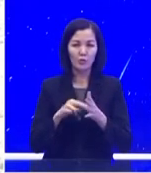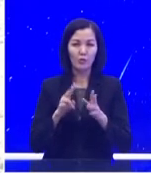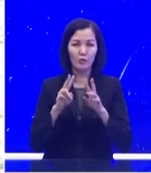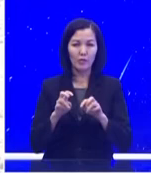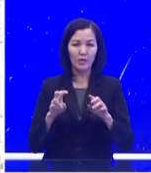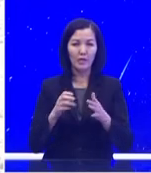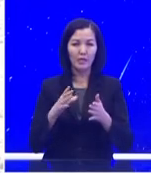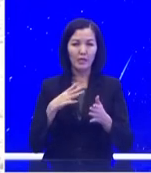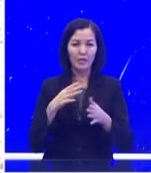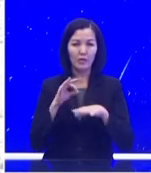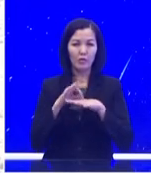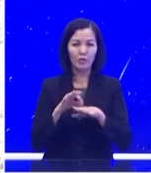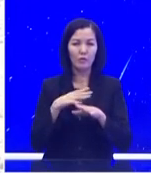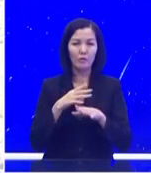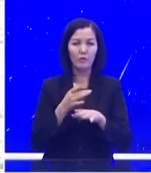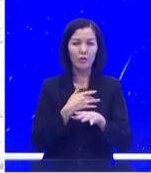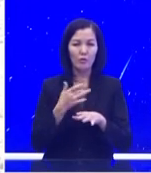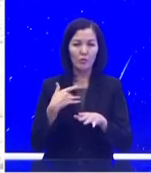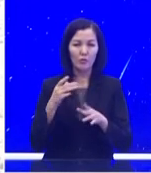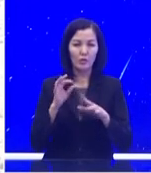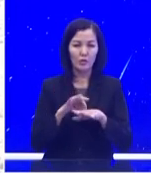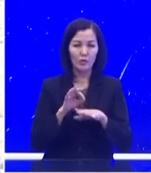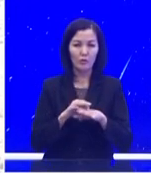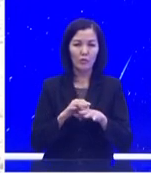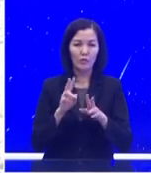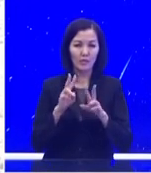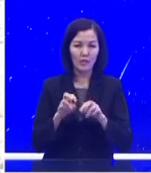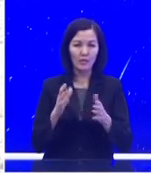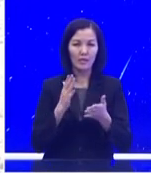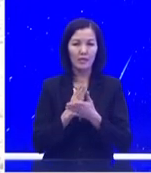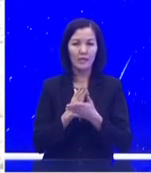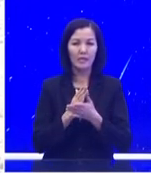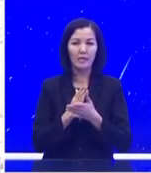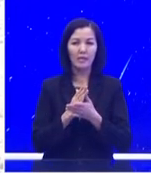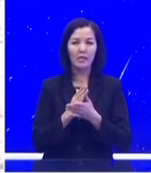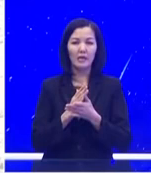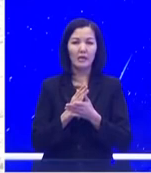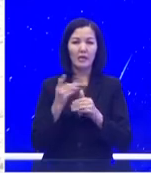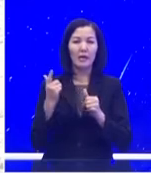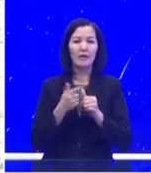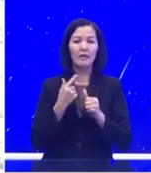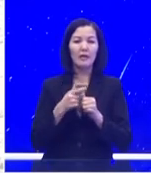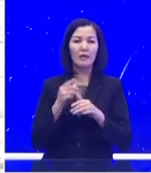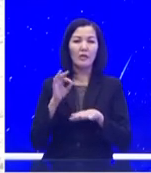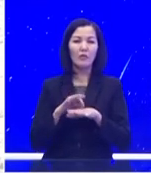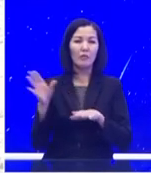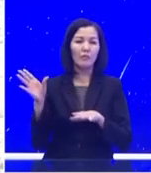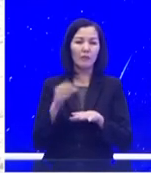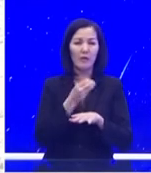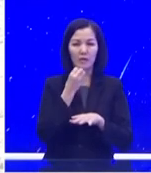жүргіземіз. Туберкулез ауруына аллергиялық тексеру. Енді осы аталған аурудың бәрінен округ бойынша бізде